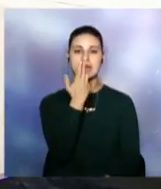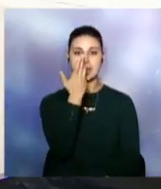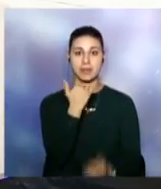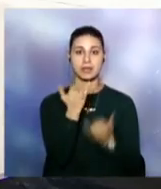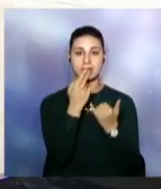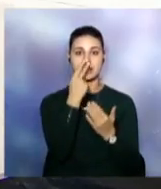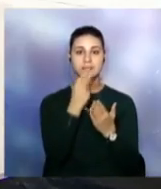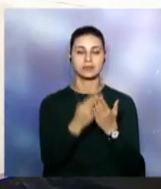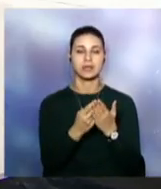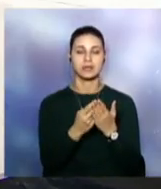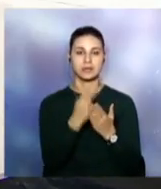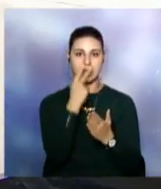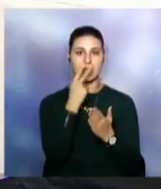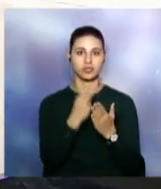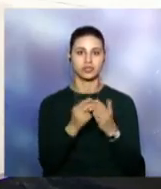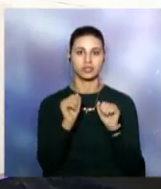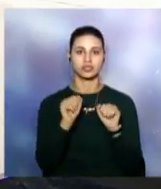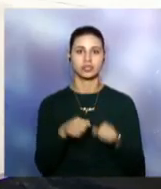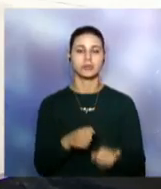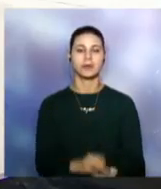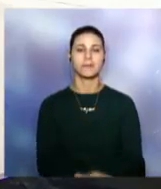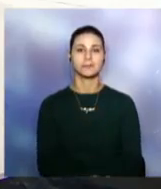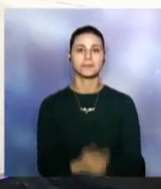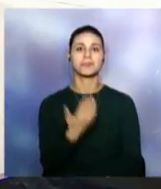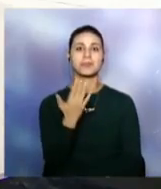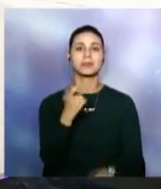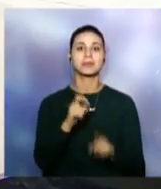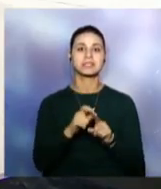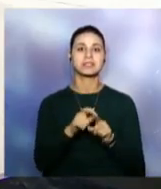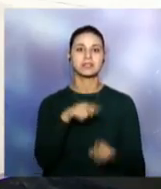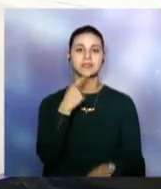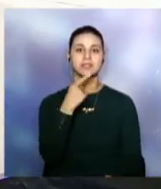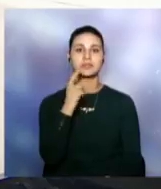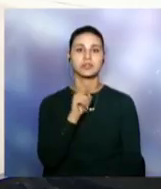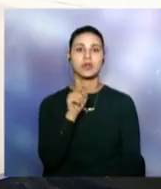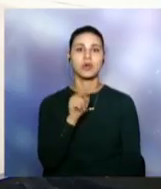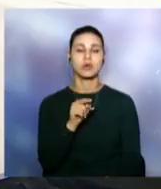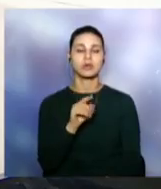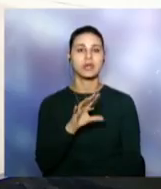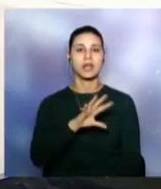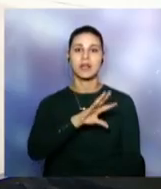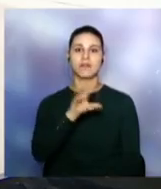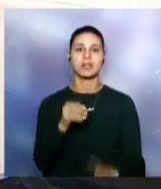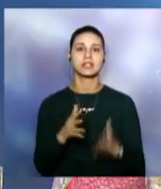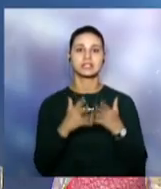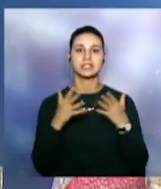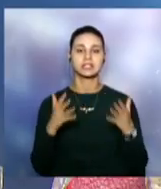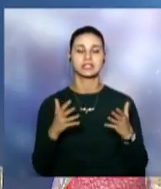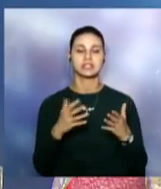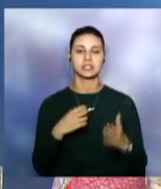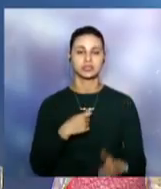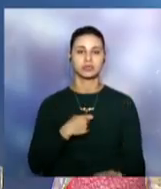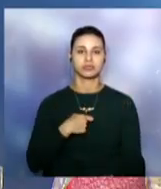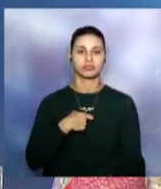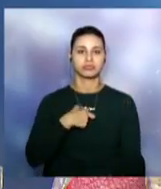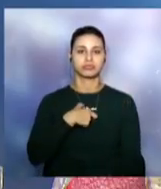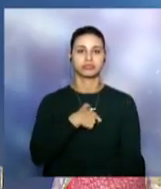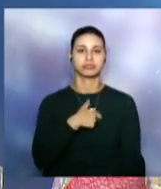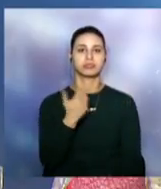რომ დაინახოს. აჩვენეთ თუ შეიძლება. მე რამდენიმე სიტყვით ვიტყვი, რომ აორტა ეს არის ყველაზე დიდი სისხლძარღვი ჩვენს